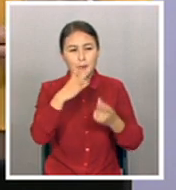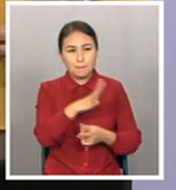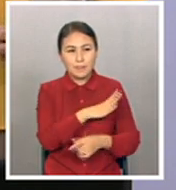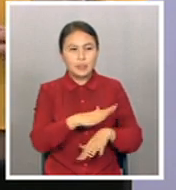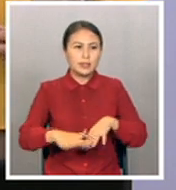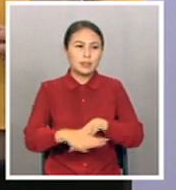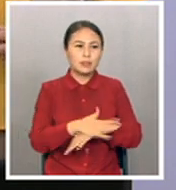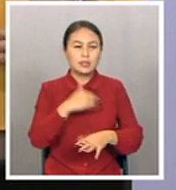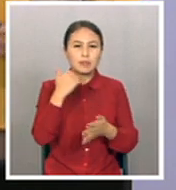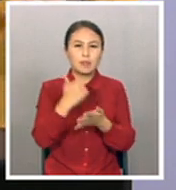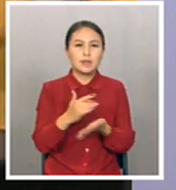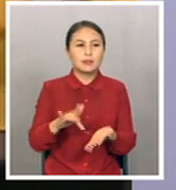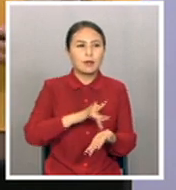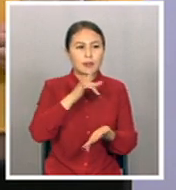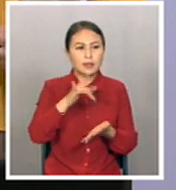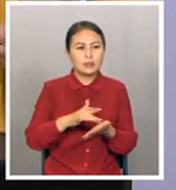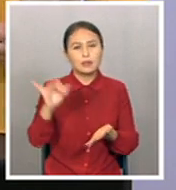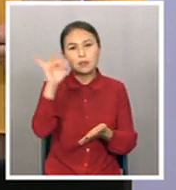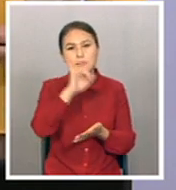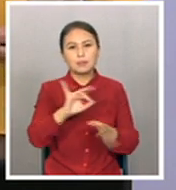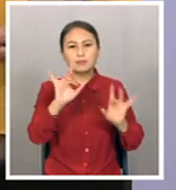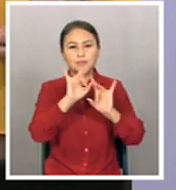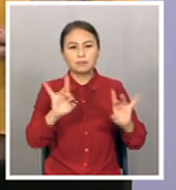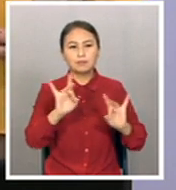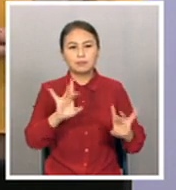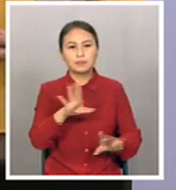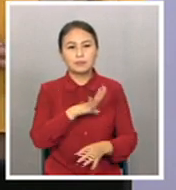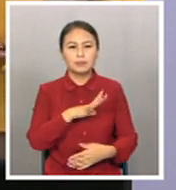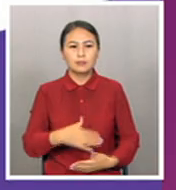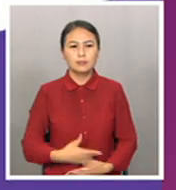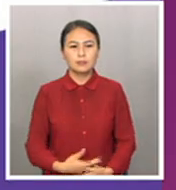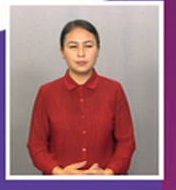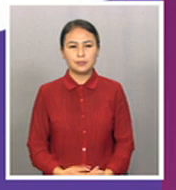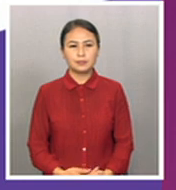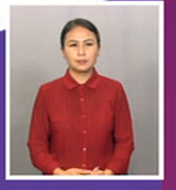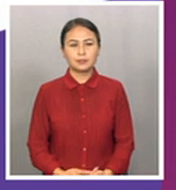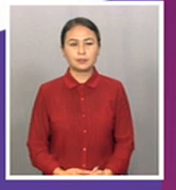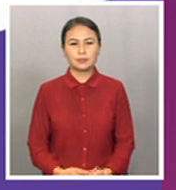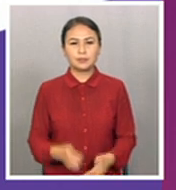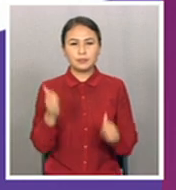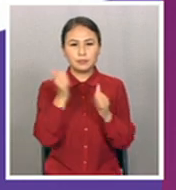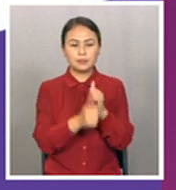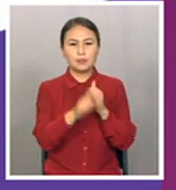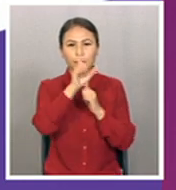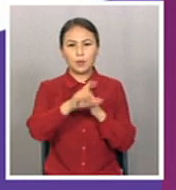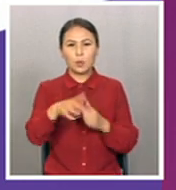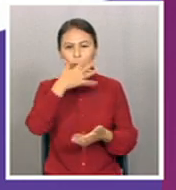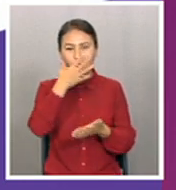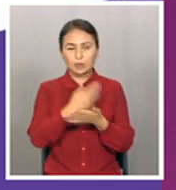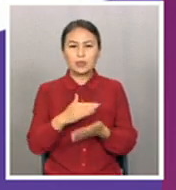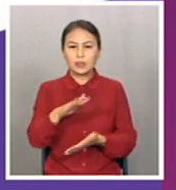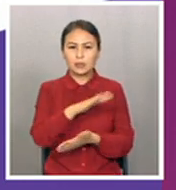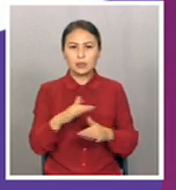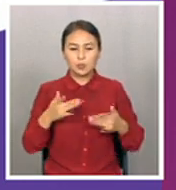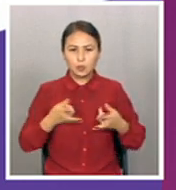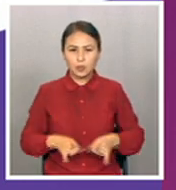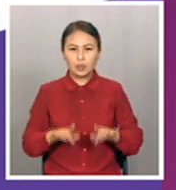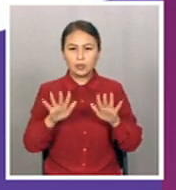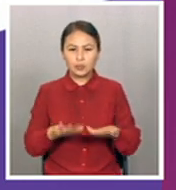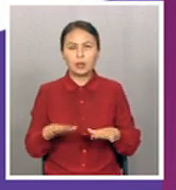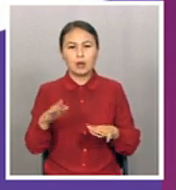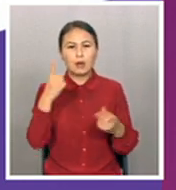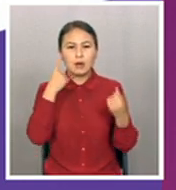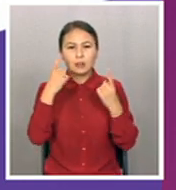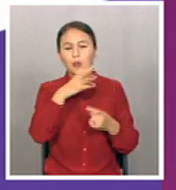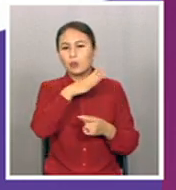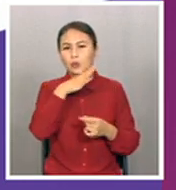еліміздің бас қаласы туралы аңыз әңгімелерді білдіңіздер. Әр адам өзінің өлкесі туралы көп мағлұмат